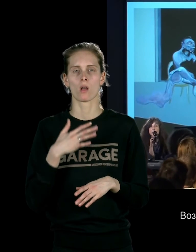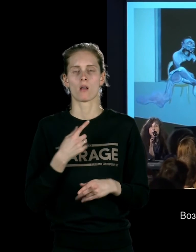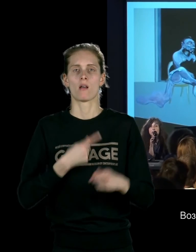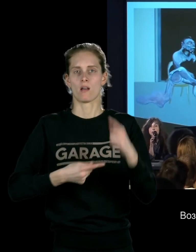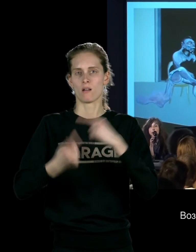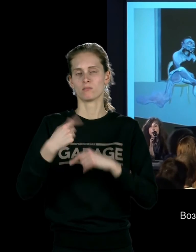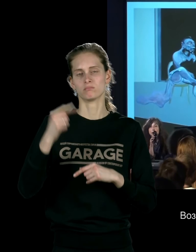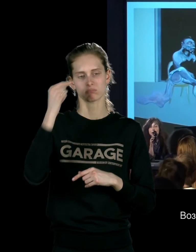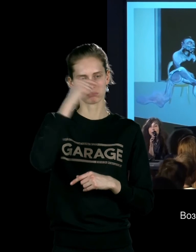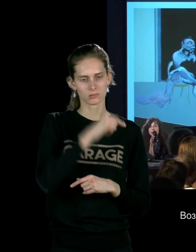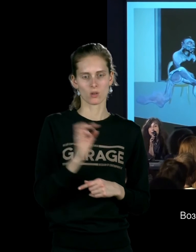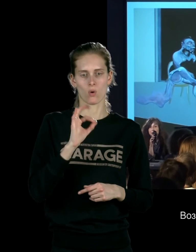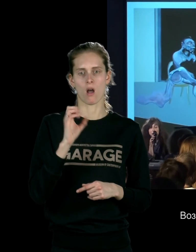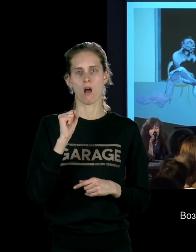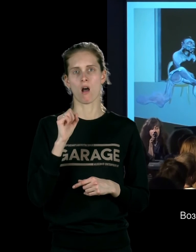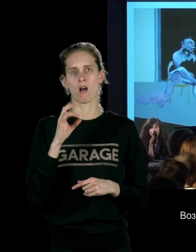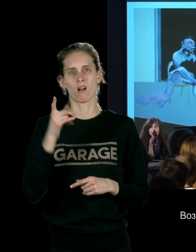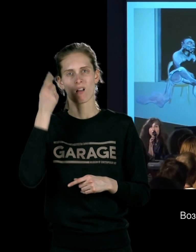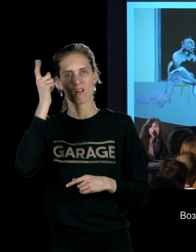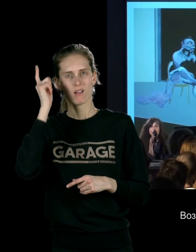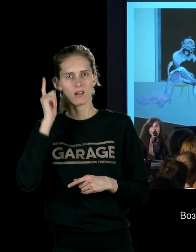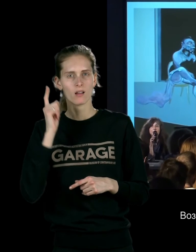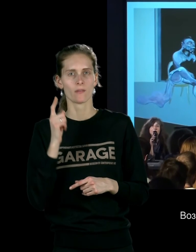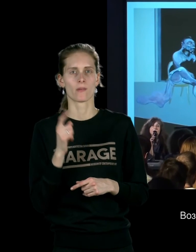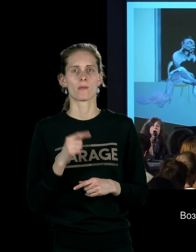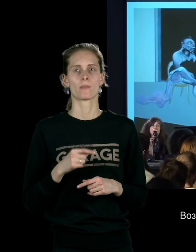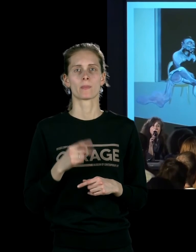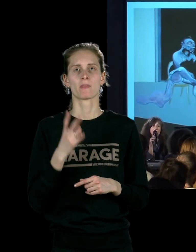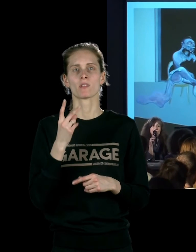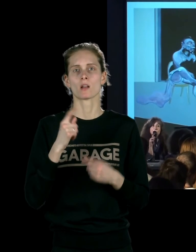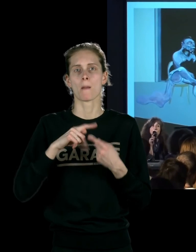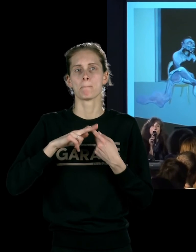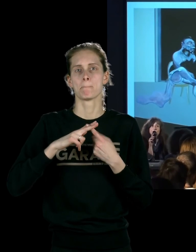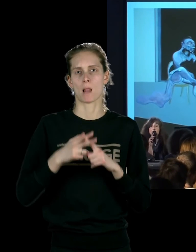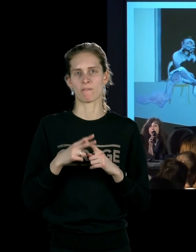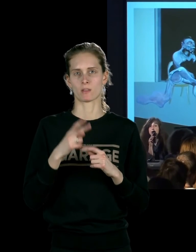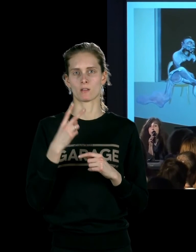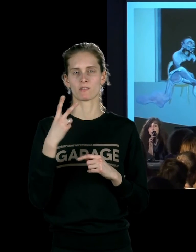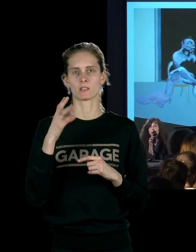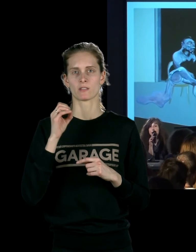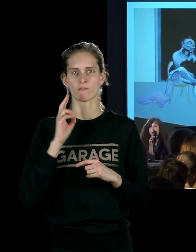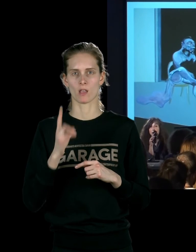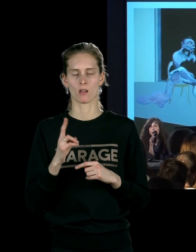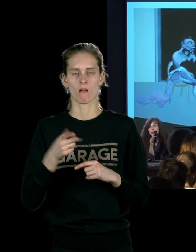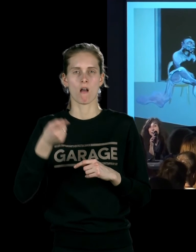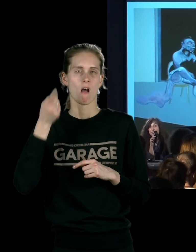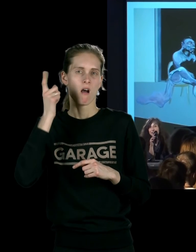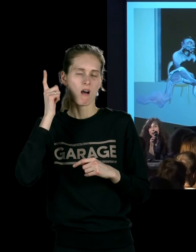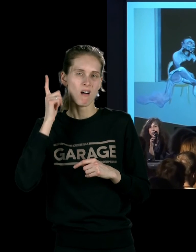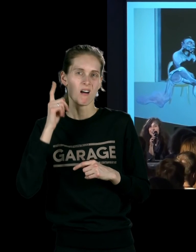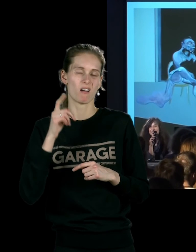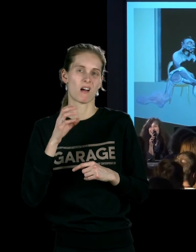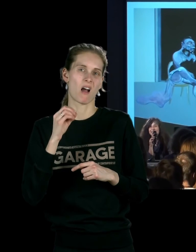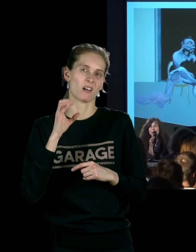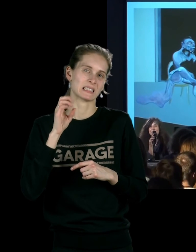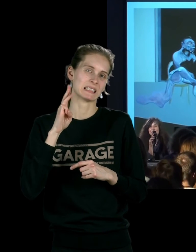в модернистской культуре середины второй половины 20 века, что античность была также важна, например, для Ротко,